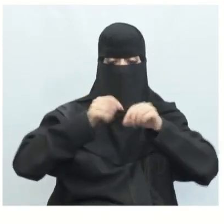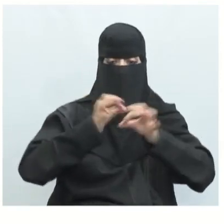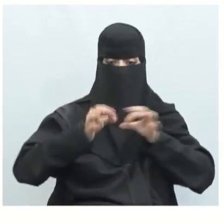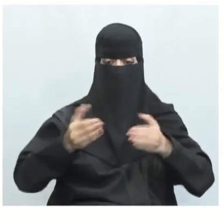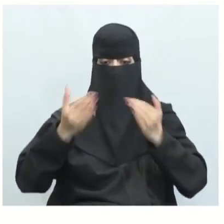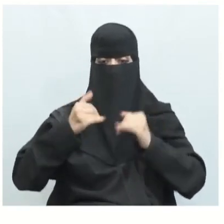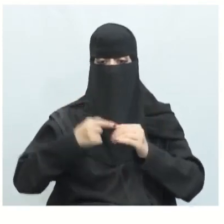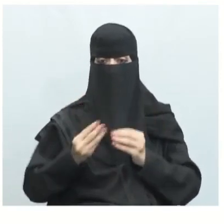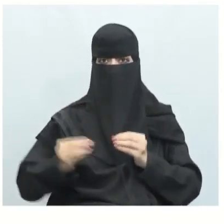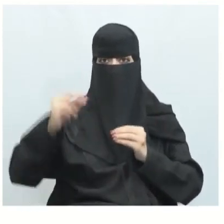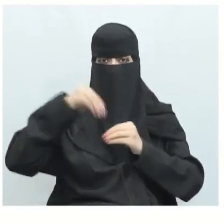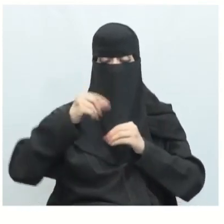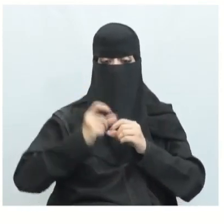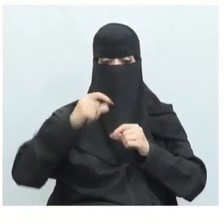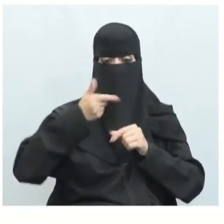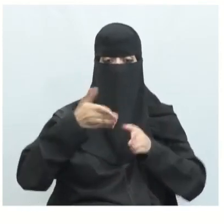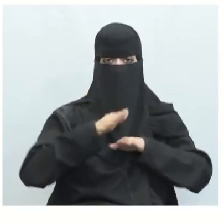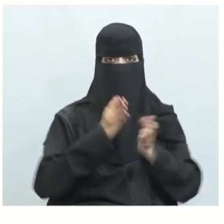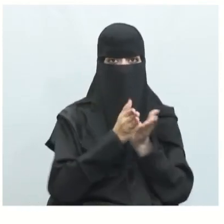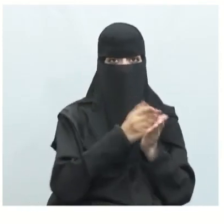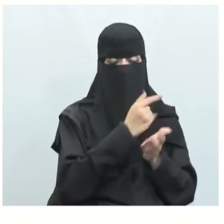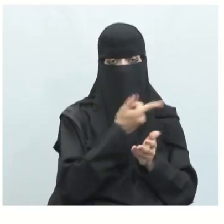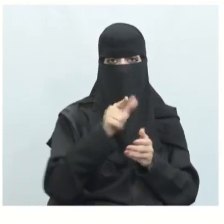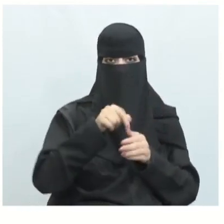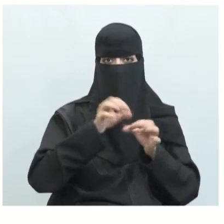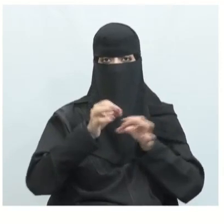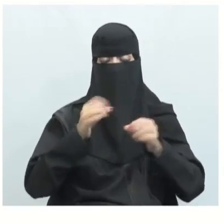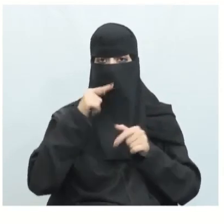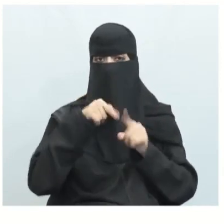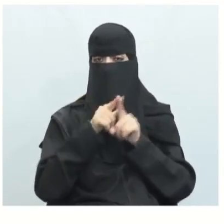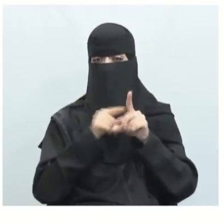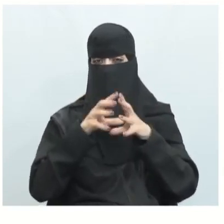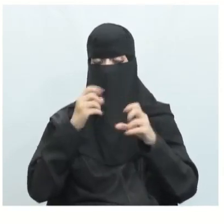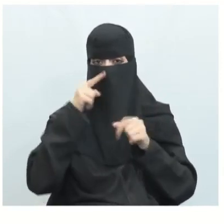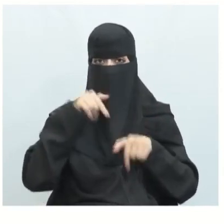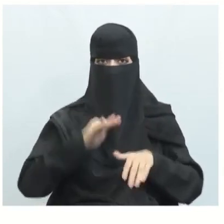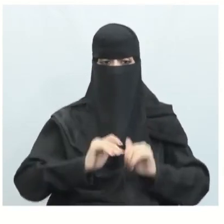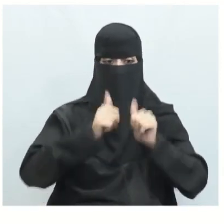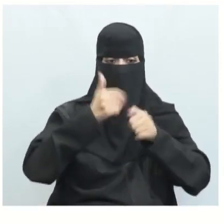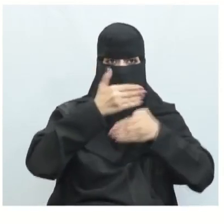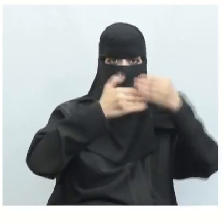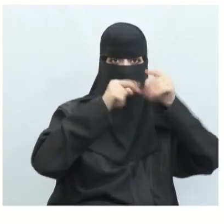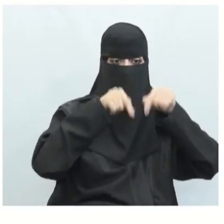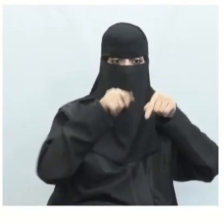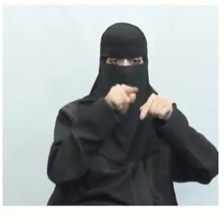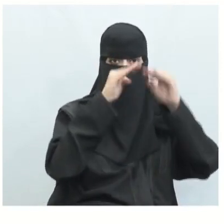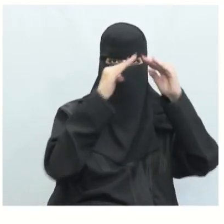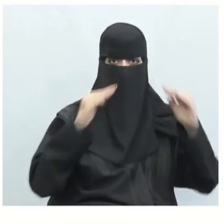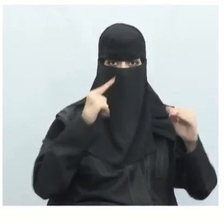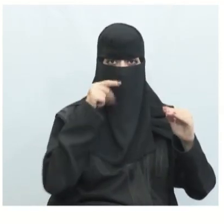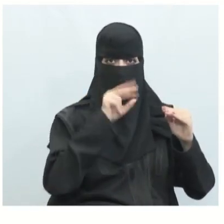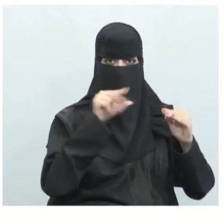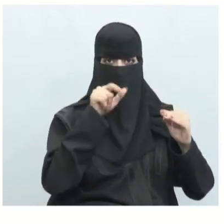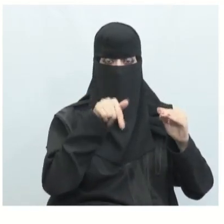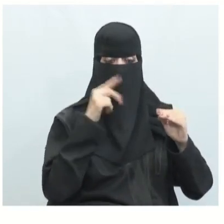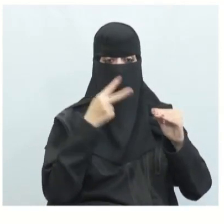انشاء داله تحتوي على كل مسارات المخطط بمعنى اننا سننشئ هذا المخطط كما هو موجود